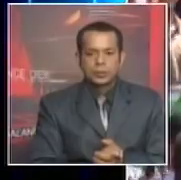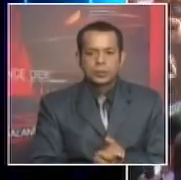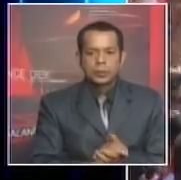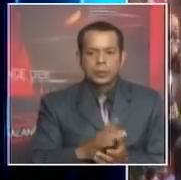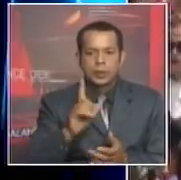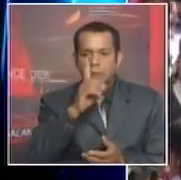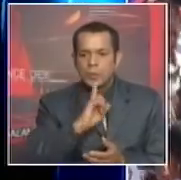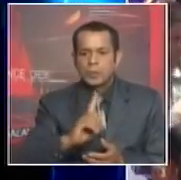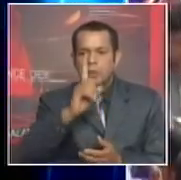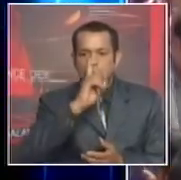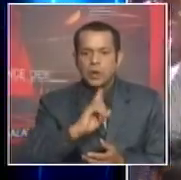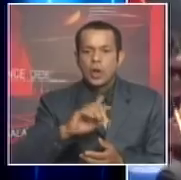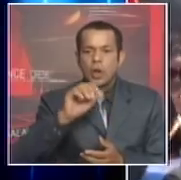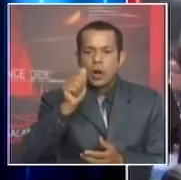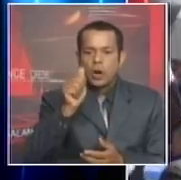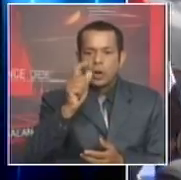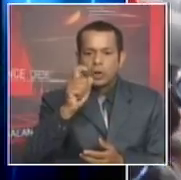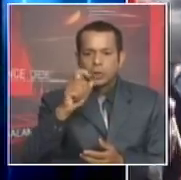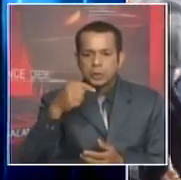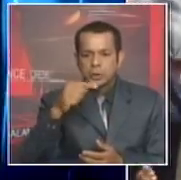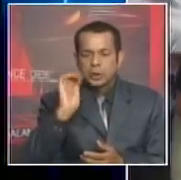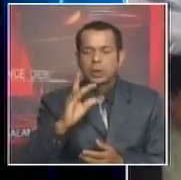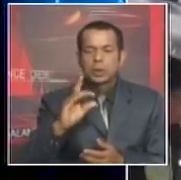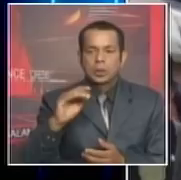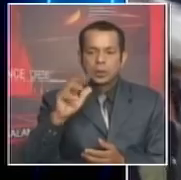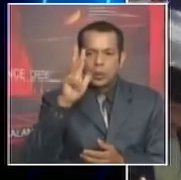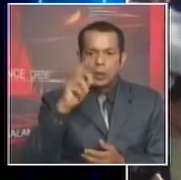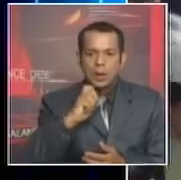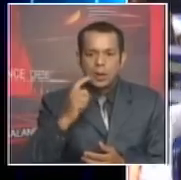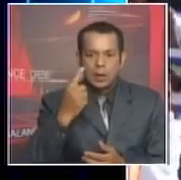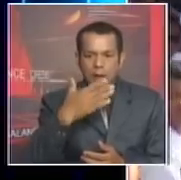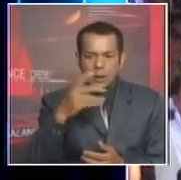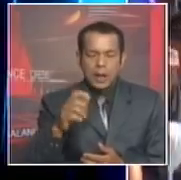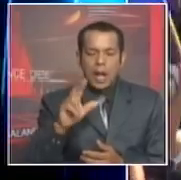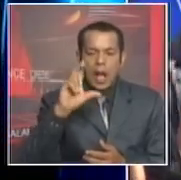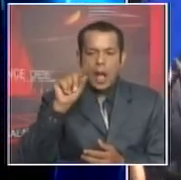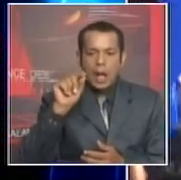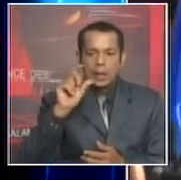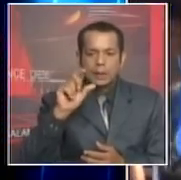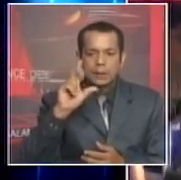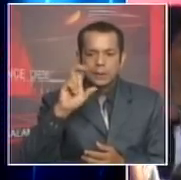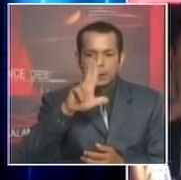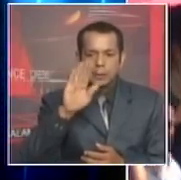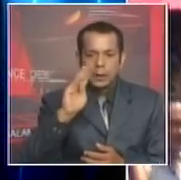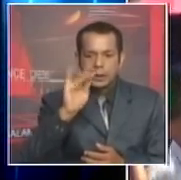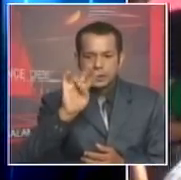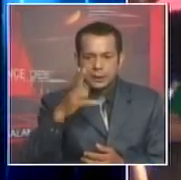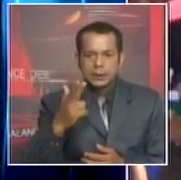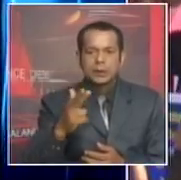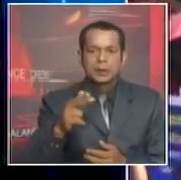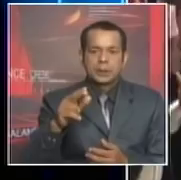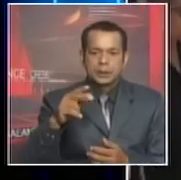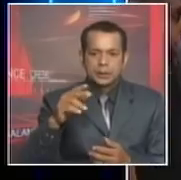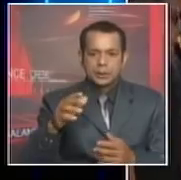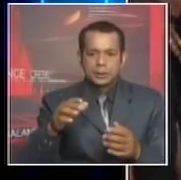प्रत्येक वर्ष अगस्त 9 अन्तर्राष्ट्रिय आदिवासी दिवसको रूपमा मनाउने गरिन्छ। सन् 1994 डिसेम्बर 23